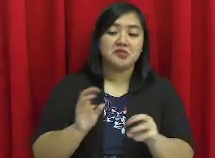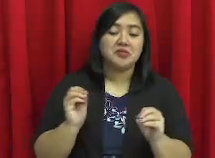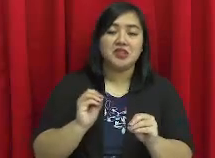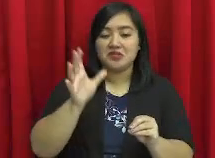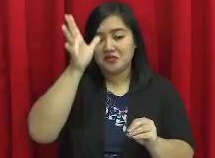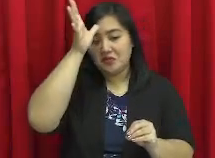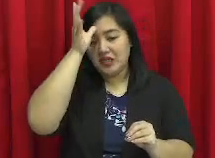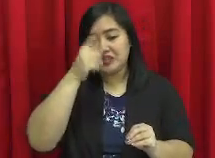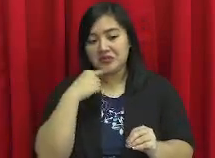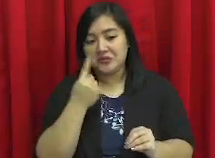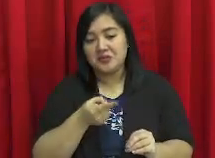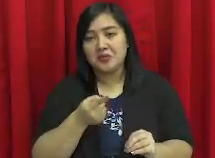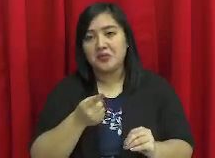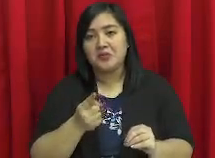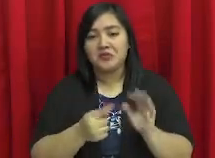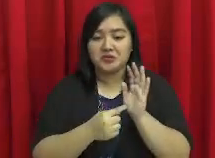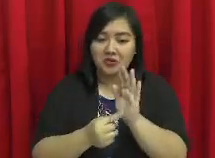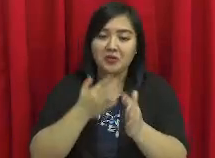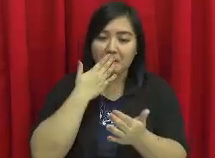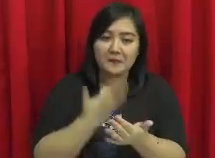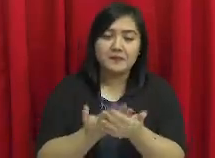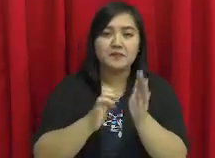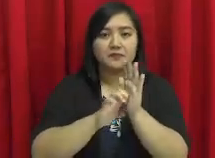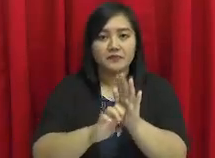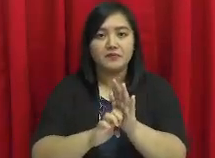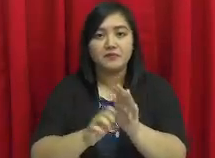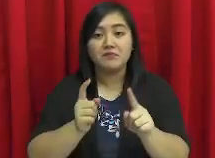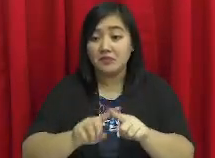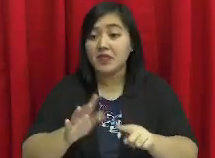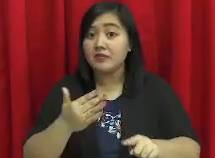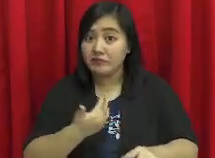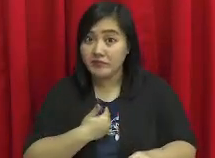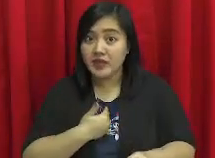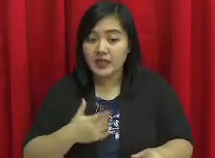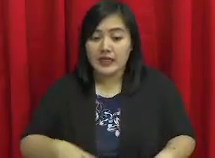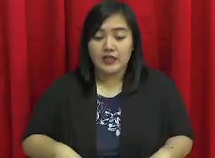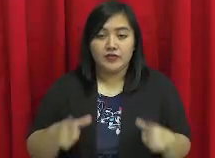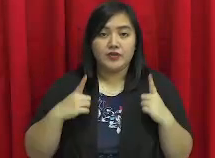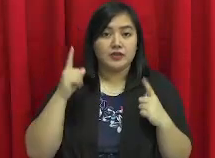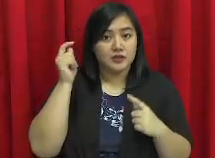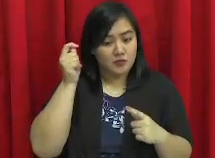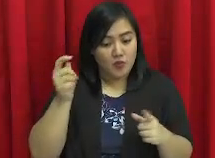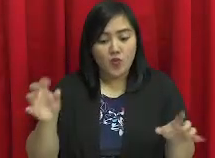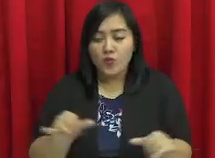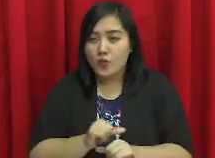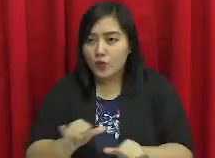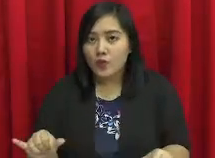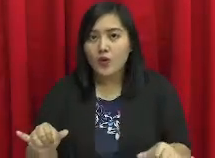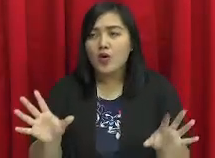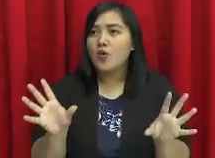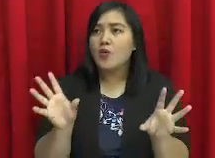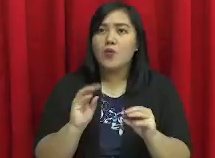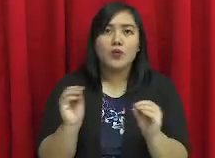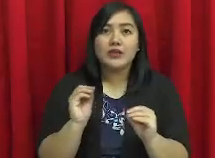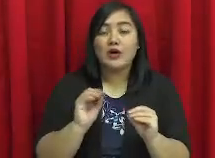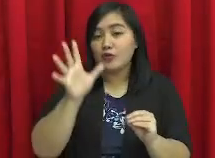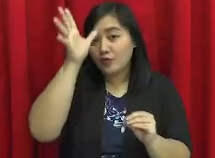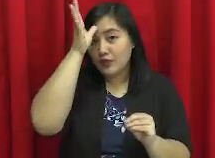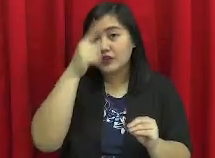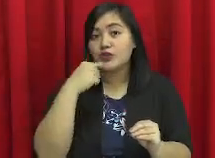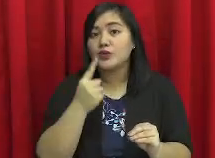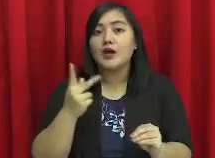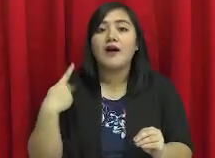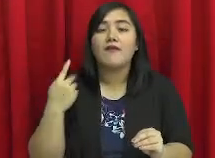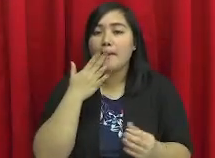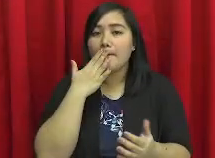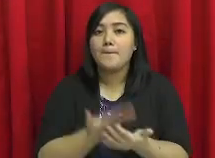pong harapan. That's right. Na nandito ngayon sa The Baptist Lunch na pang tatay na wala man lang naging pattern ng tatay.